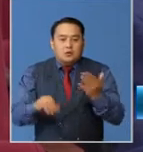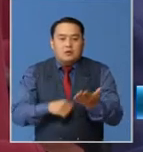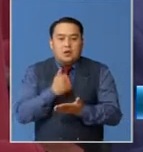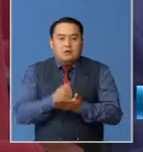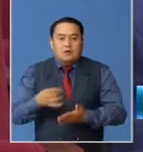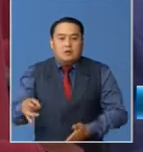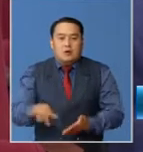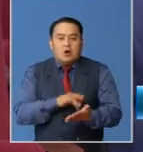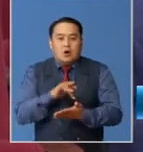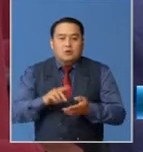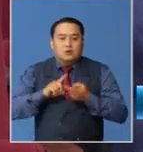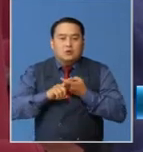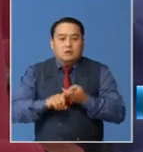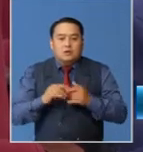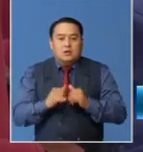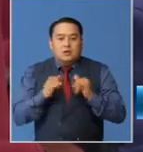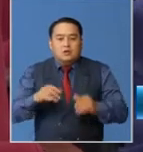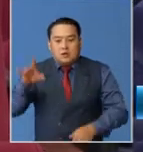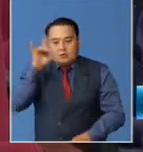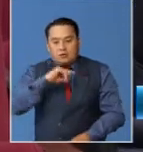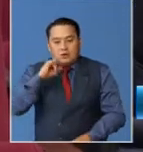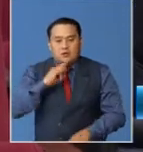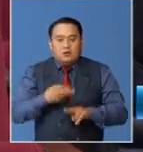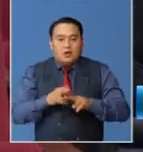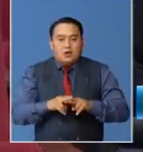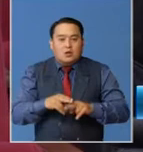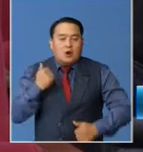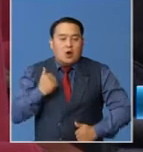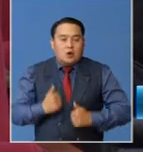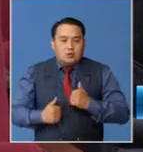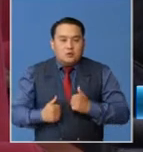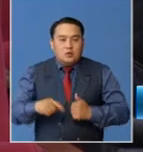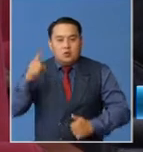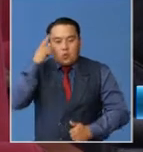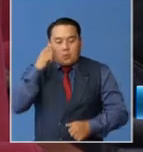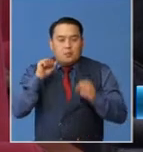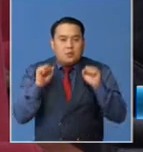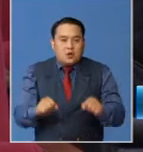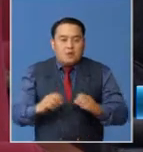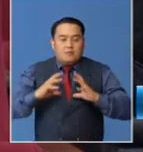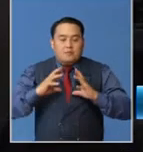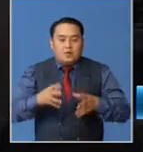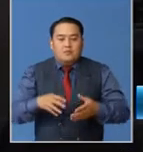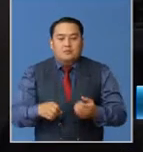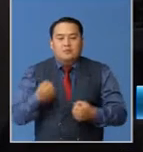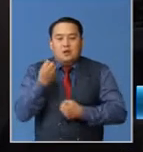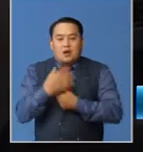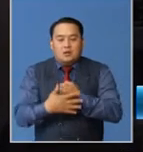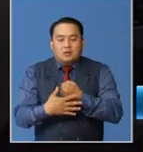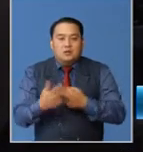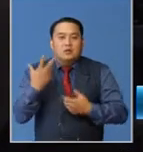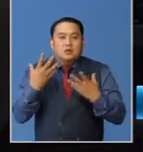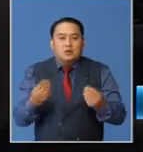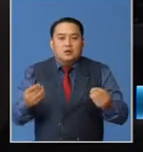города республики зависит развитие всего Казахстана. Мы гордимся Астаной и считаем ее по праву мировой столицей. На 3 дня Дворец